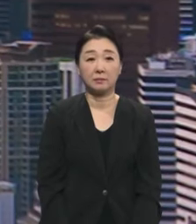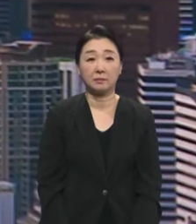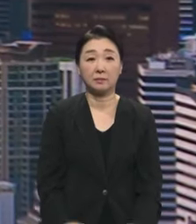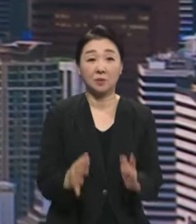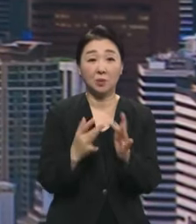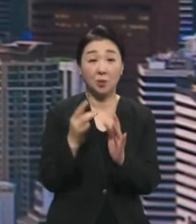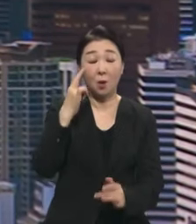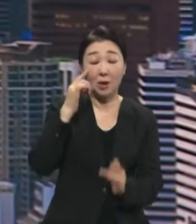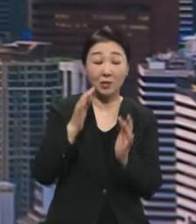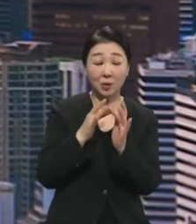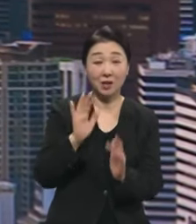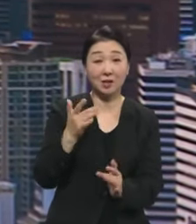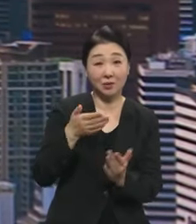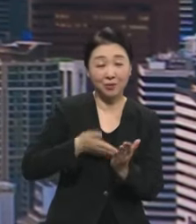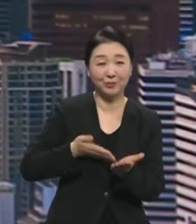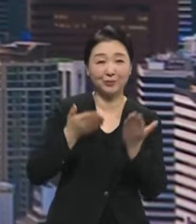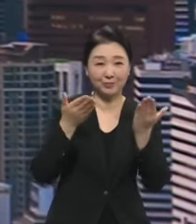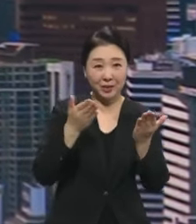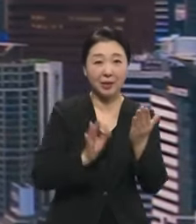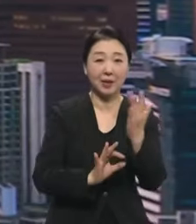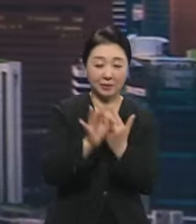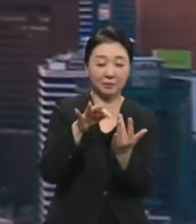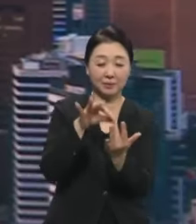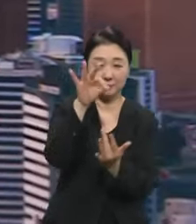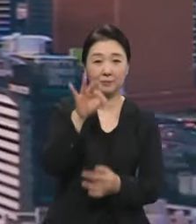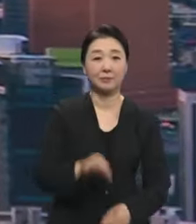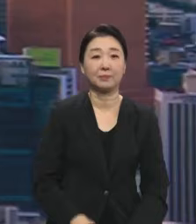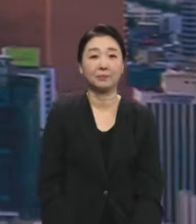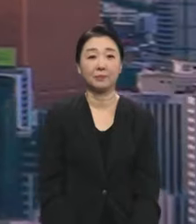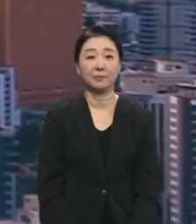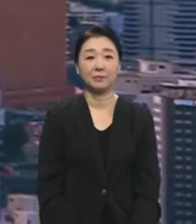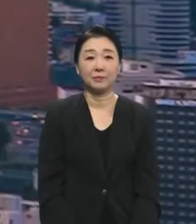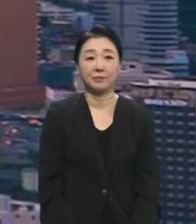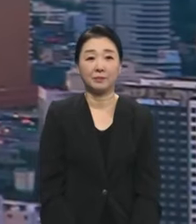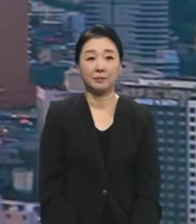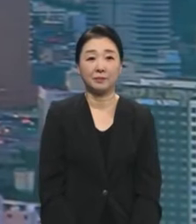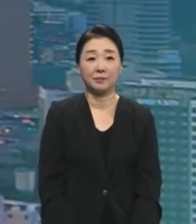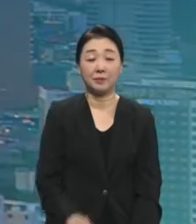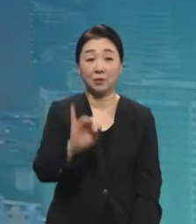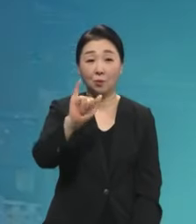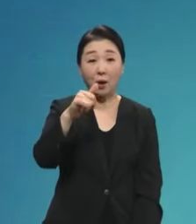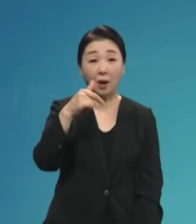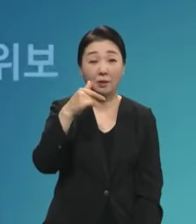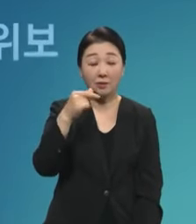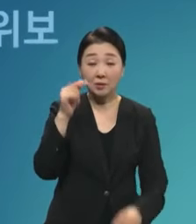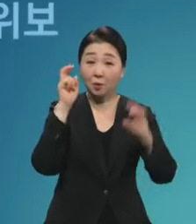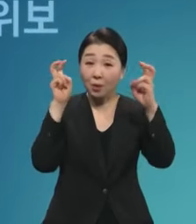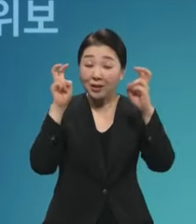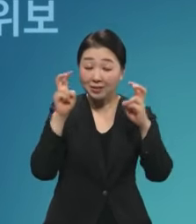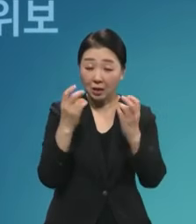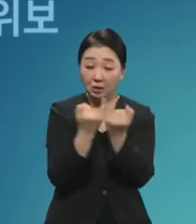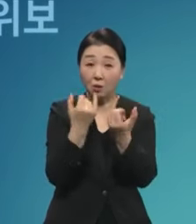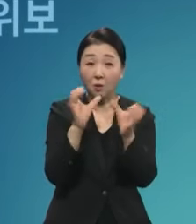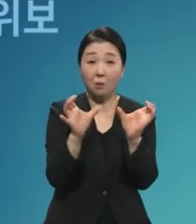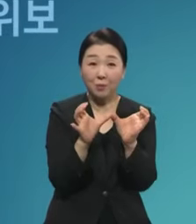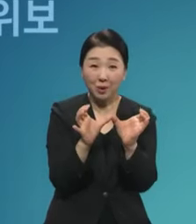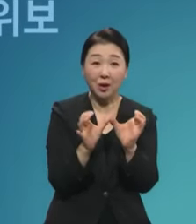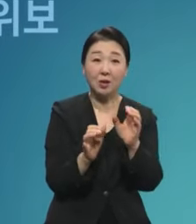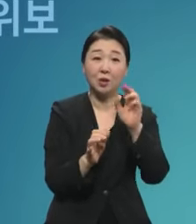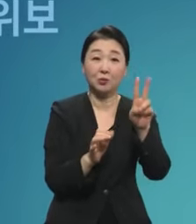온라인에서 화제가 된 뉴스, 화제가 될 뉴스를 골라 전해드립니다. 아침엔 소셜픽입니다. YG 엔터테인먼트가 걸그룹